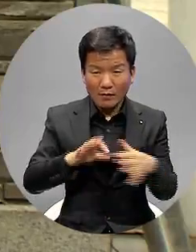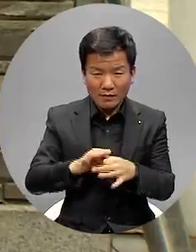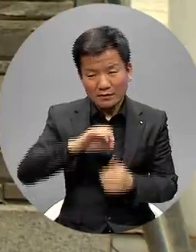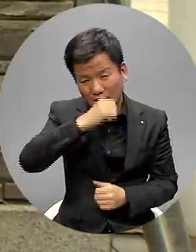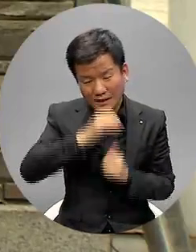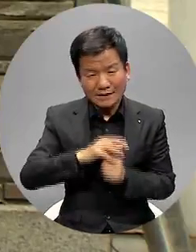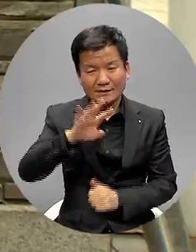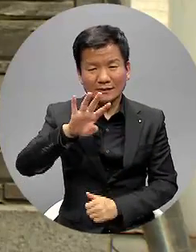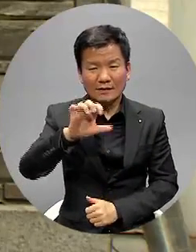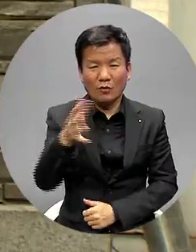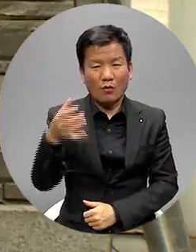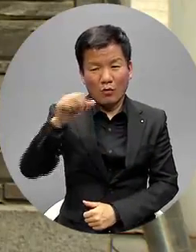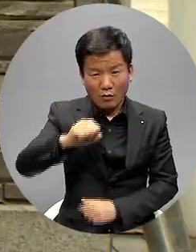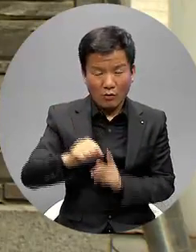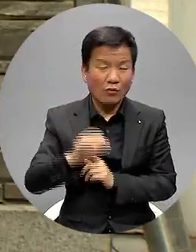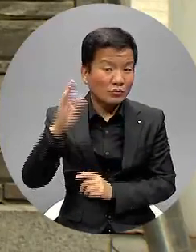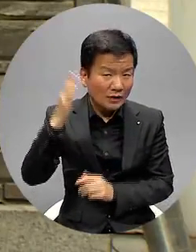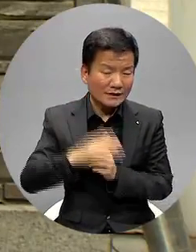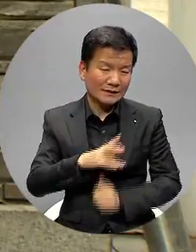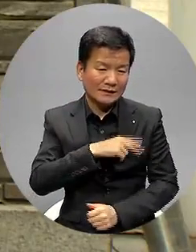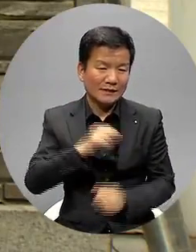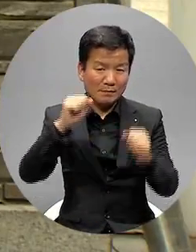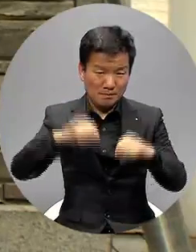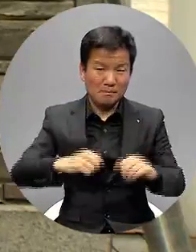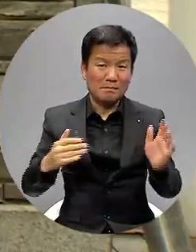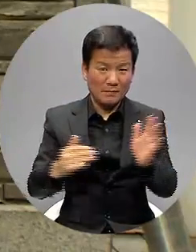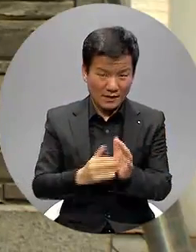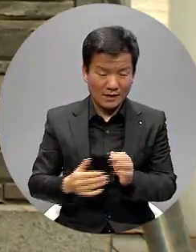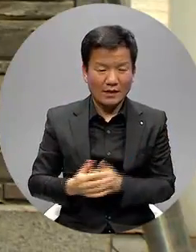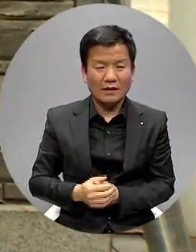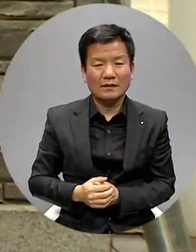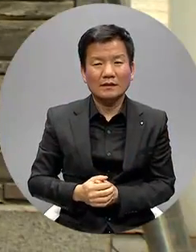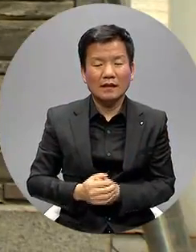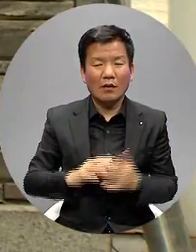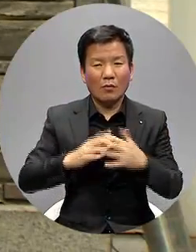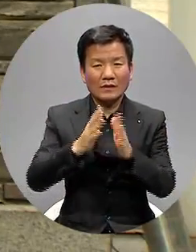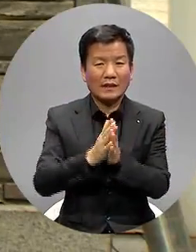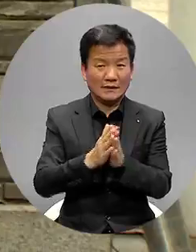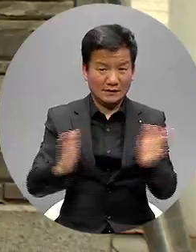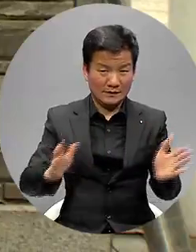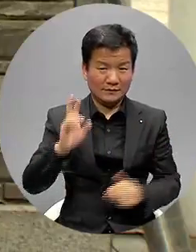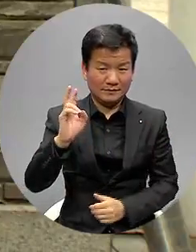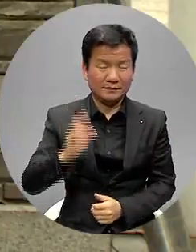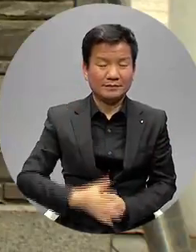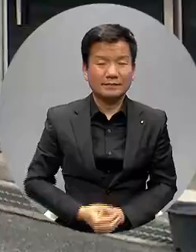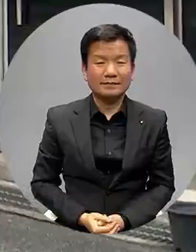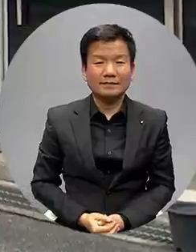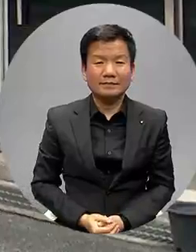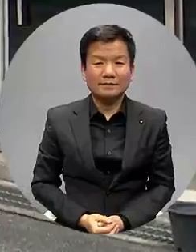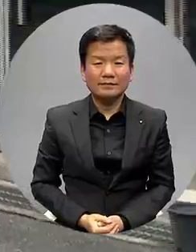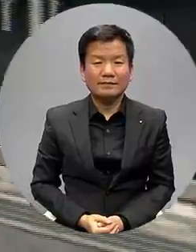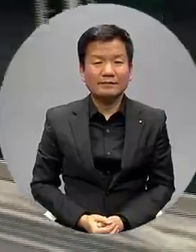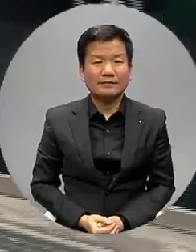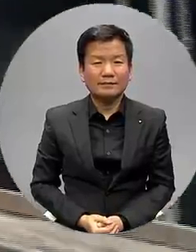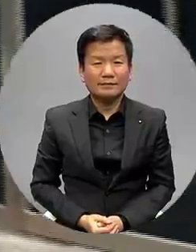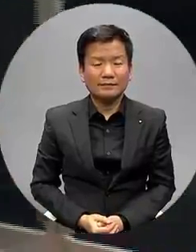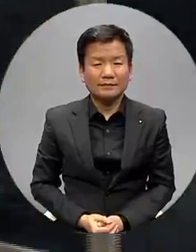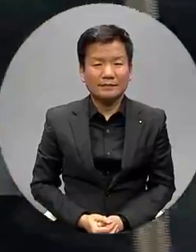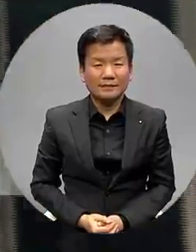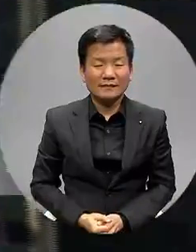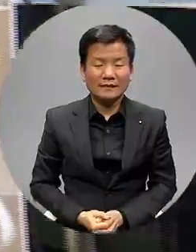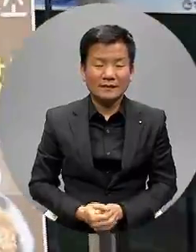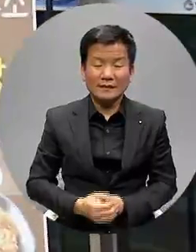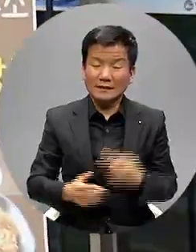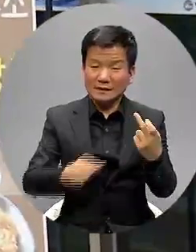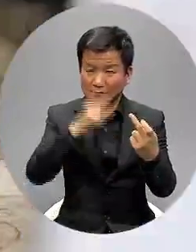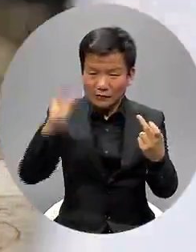예산 45억 원가량이 최근 의회를 통과하면서 조만간 공사가 시작될 예정입니다. 먼저 연말